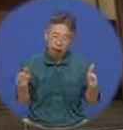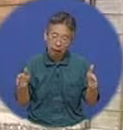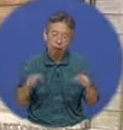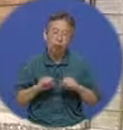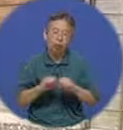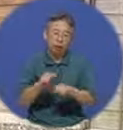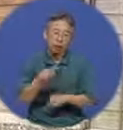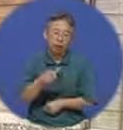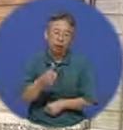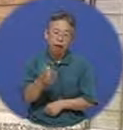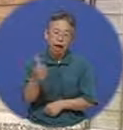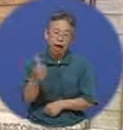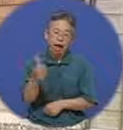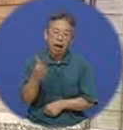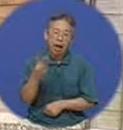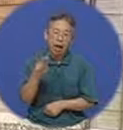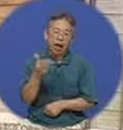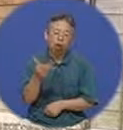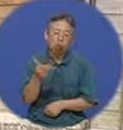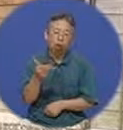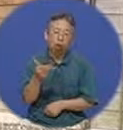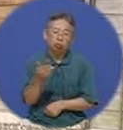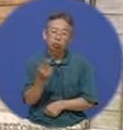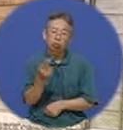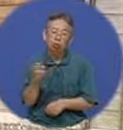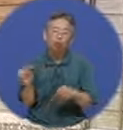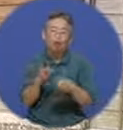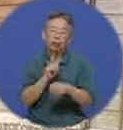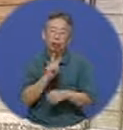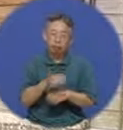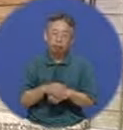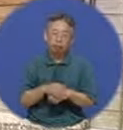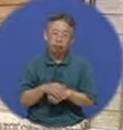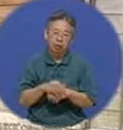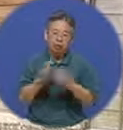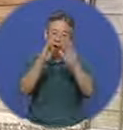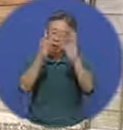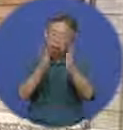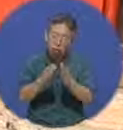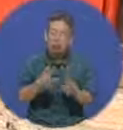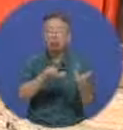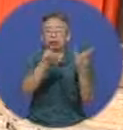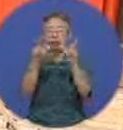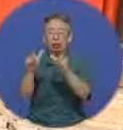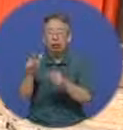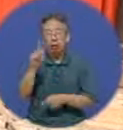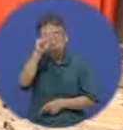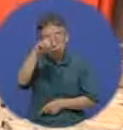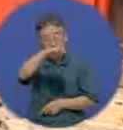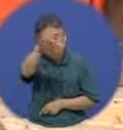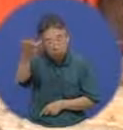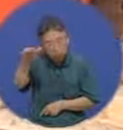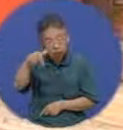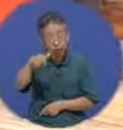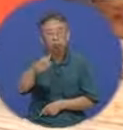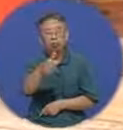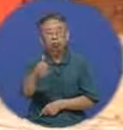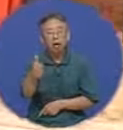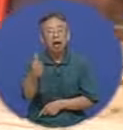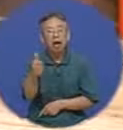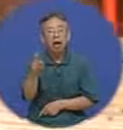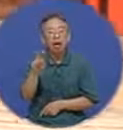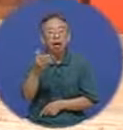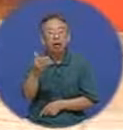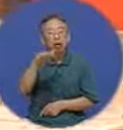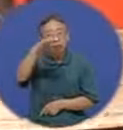です。布堕落渡海とは観音菩薩が住まう南の果ての極楽浄土布堕落山に向けて小舟で